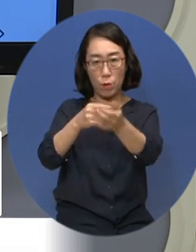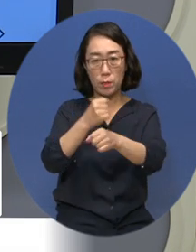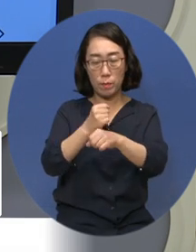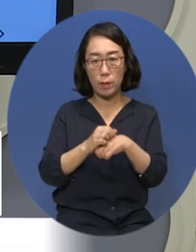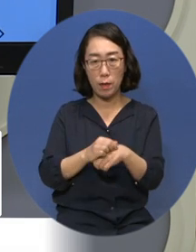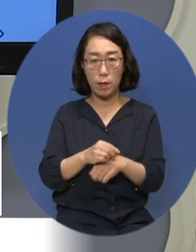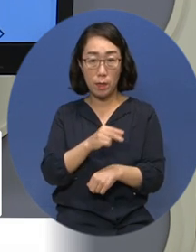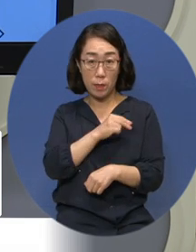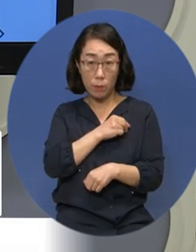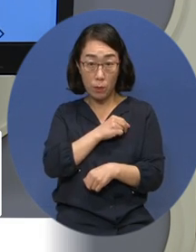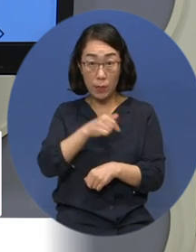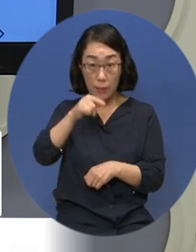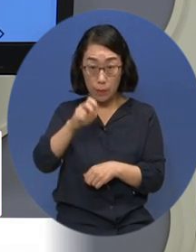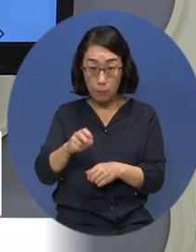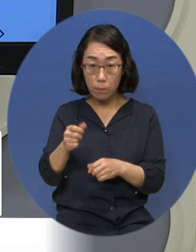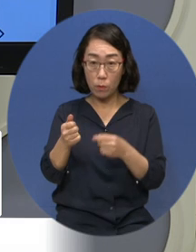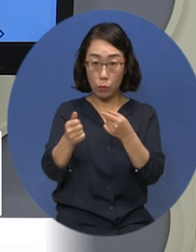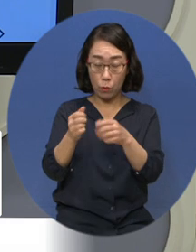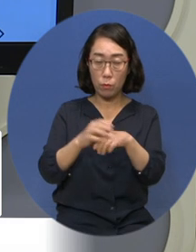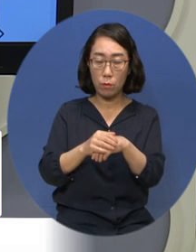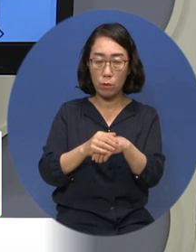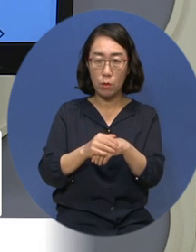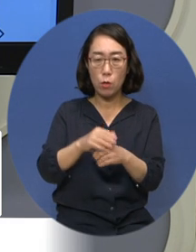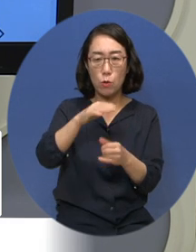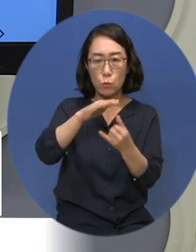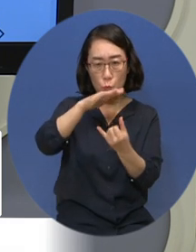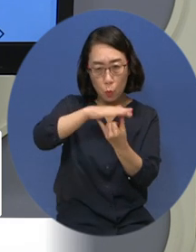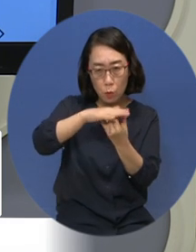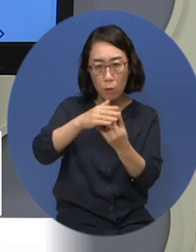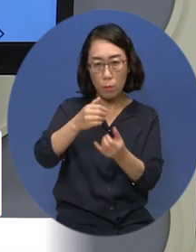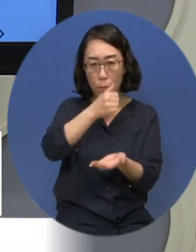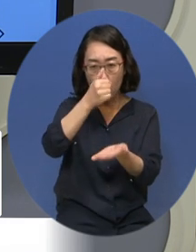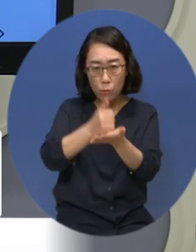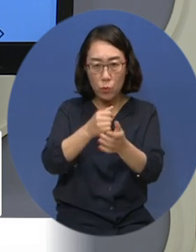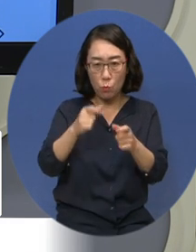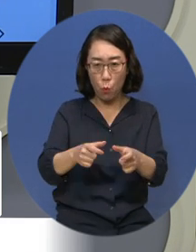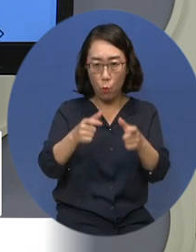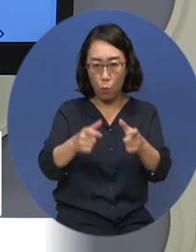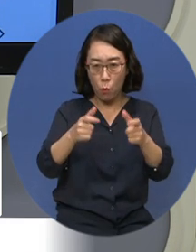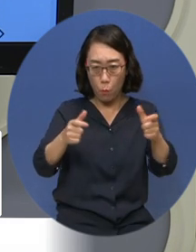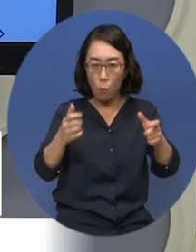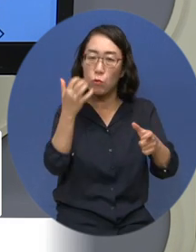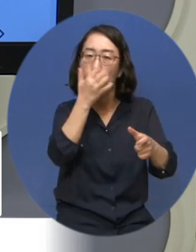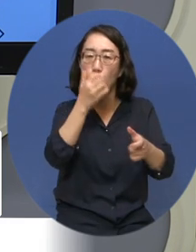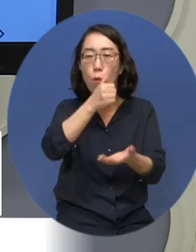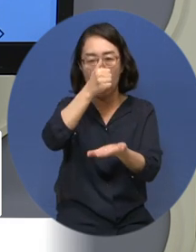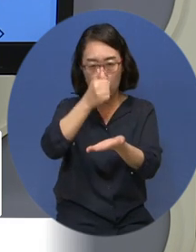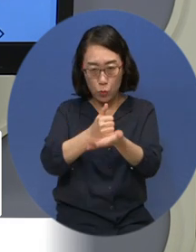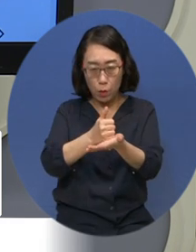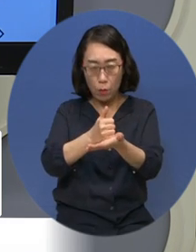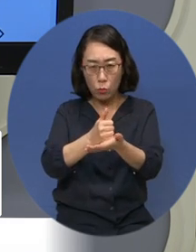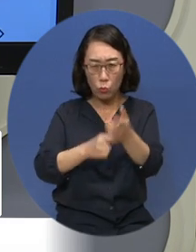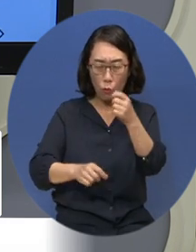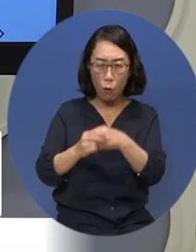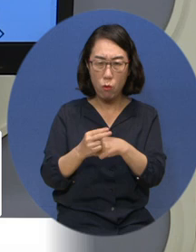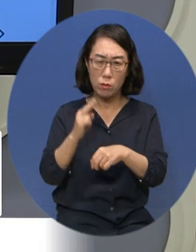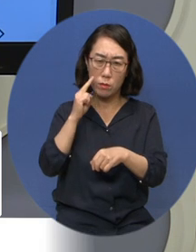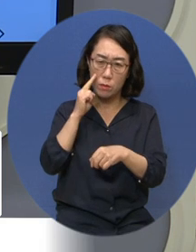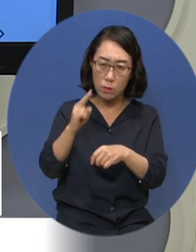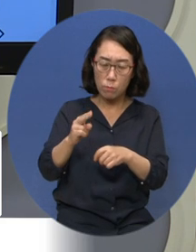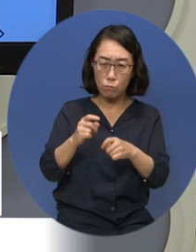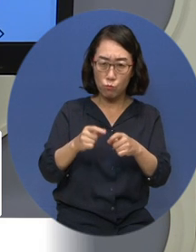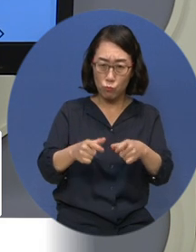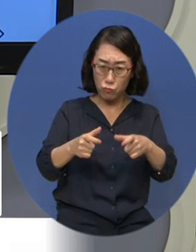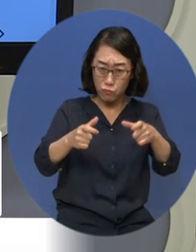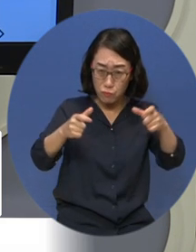김 의원은 성폭력 범죄의 경우 소년 범죄 가 지속적으로 증가하고 있으며 소년 범죄의 흉 포화가 큰 사회적